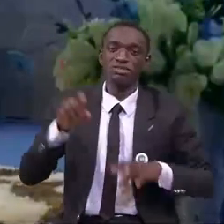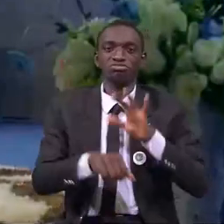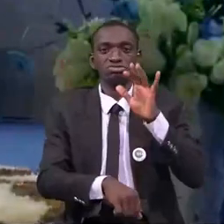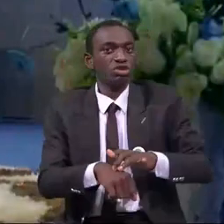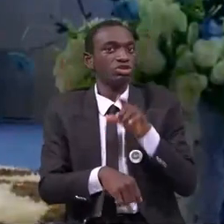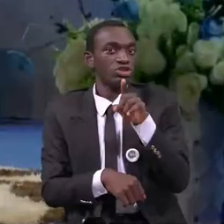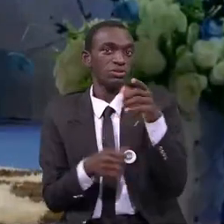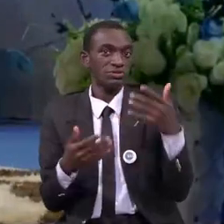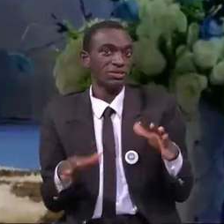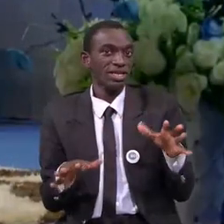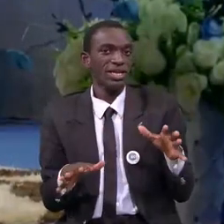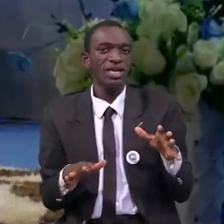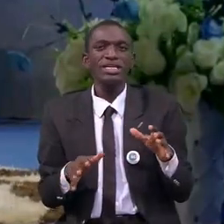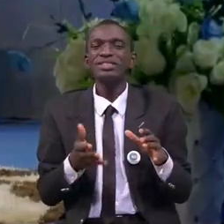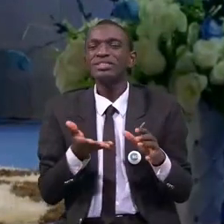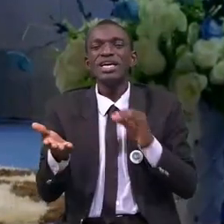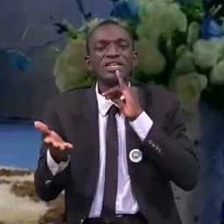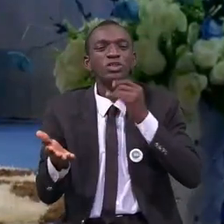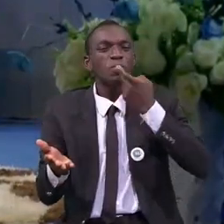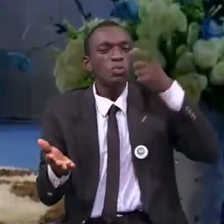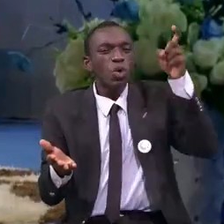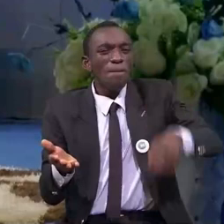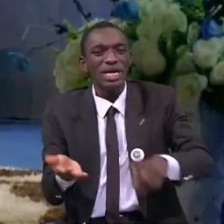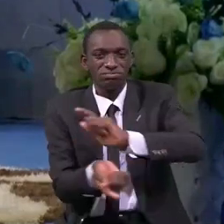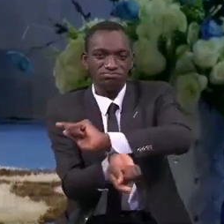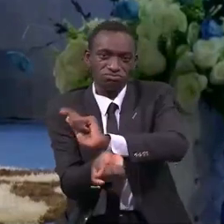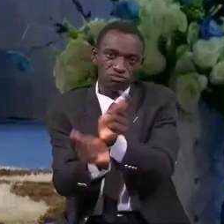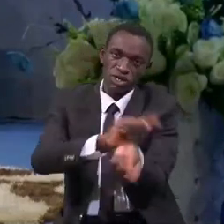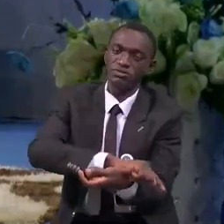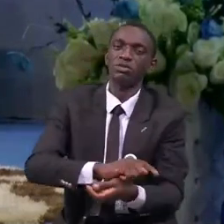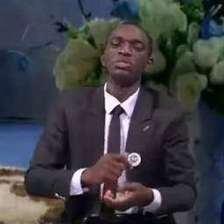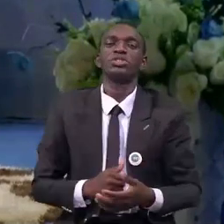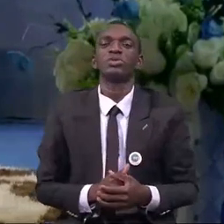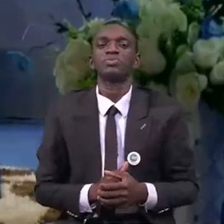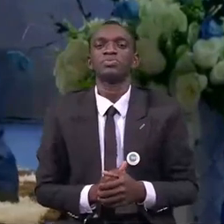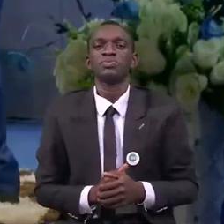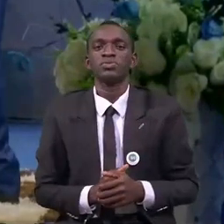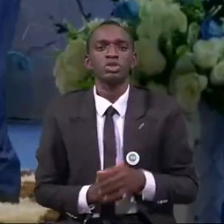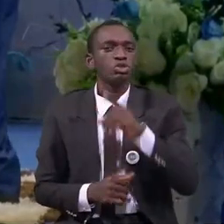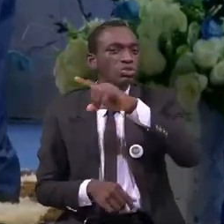vous touche il y a un décret de